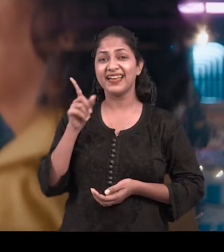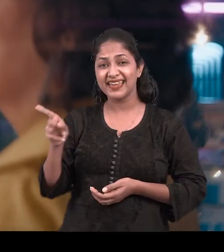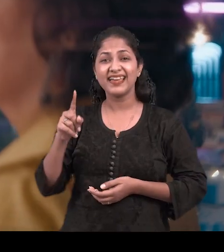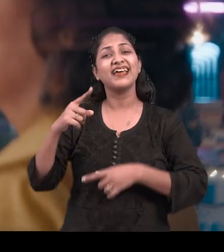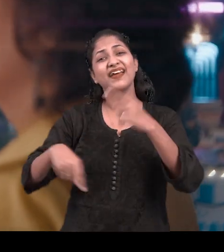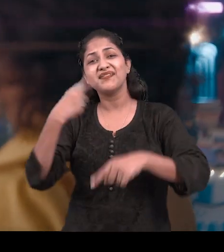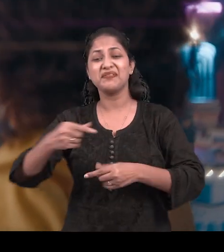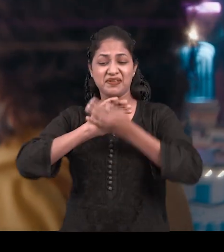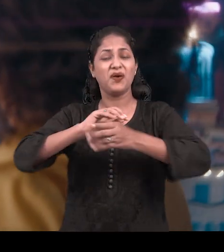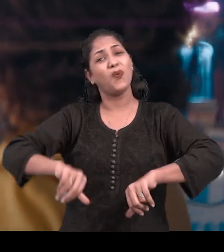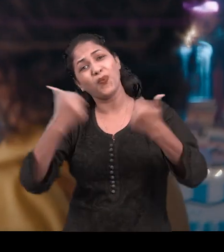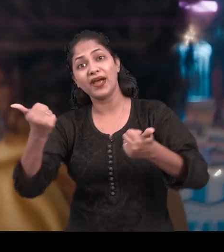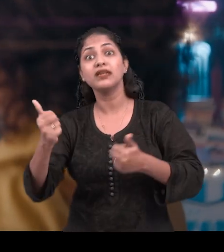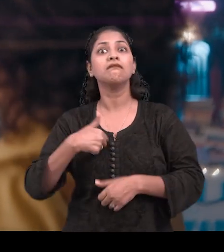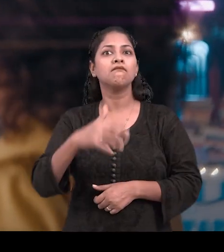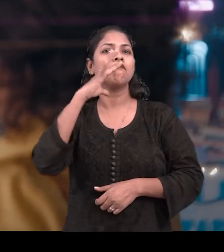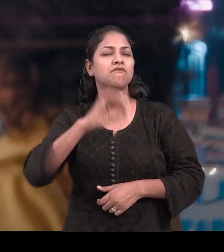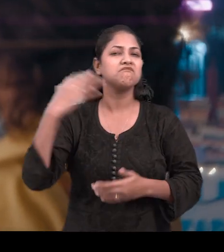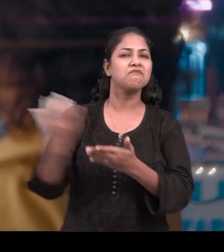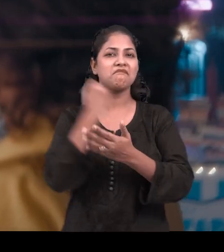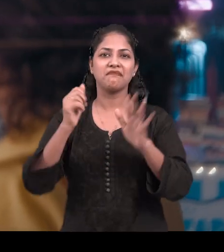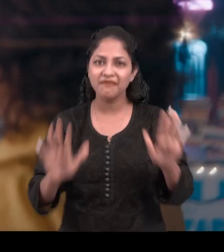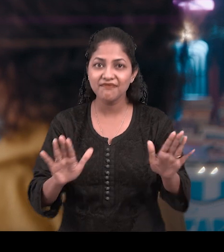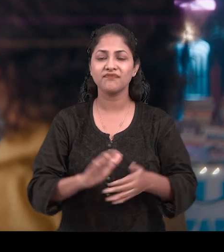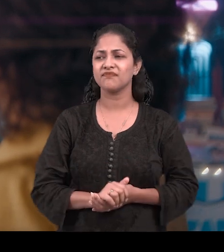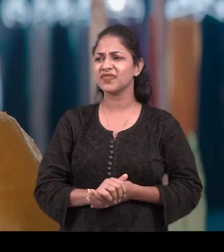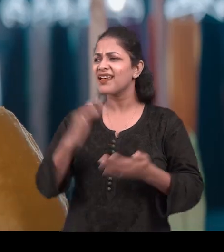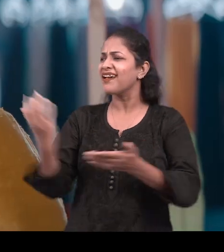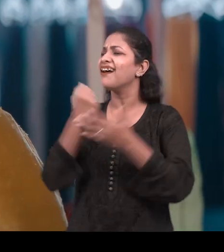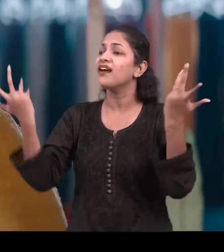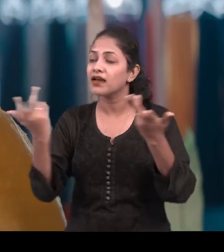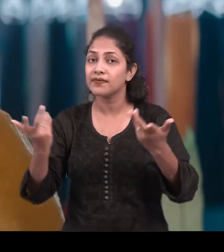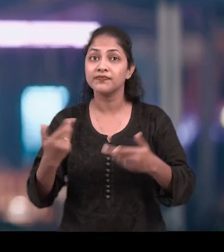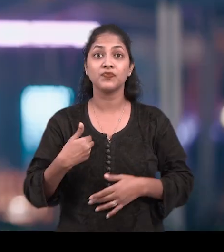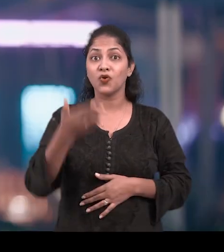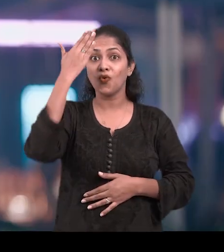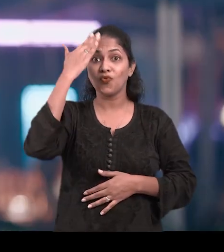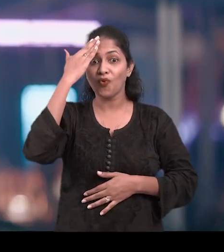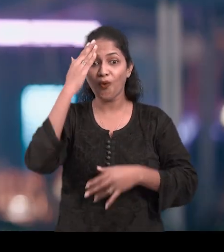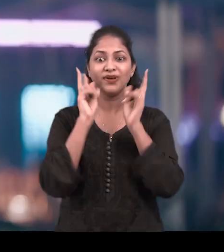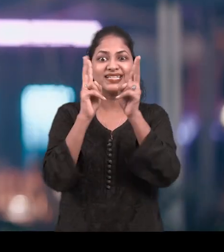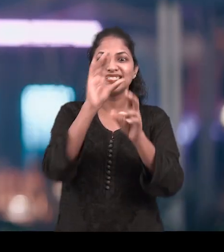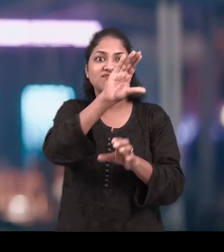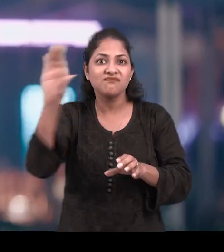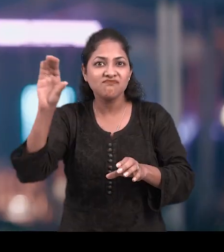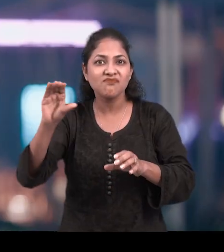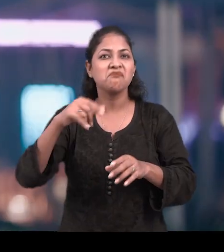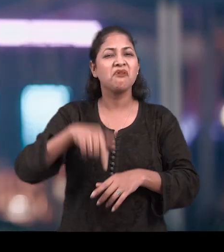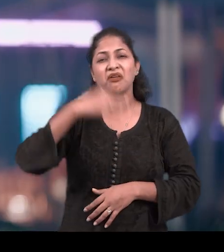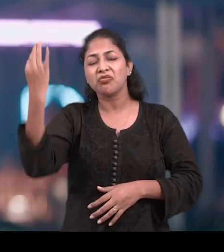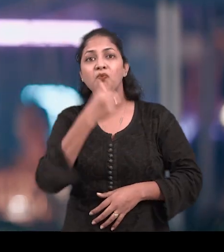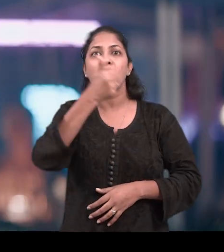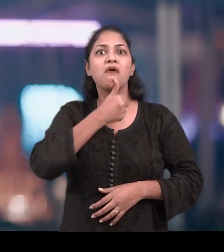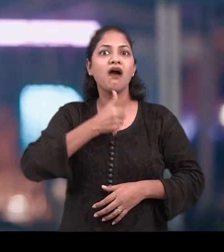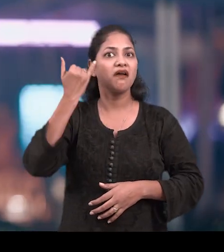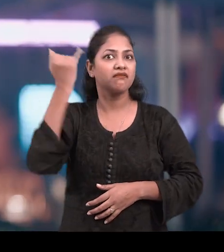આ તો બસ લકી ડ્રો જીતતી રહેશે. અસલી બાજી તો મેં મારી છે. કેવી બાજી? મને સિક્યોરિટી માર્કેટમાં